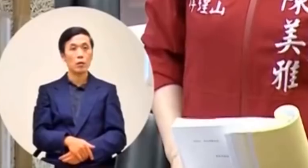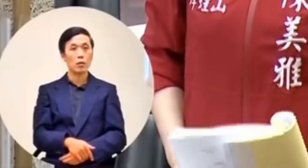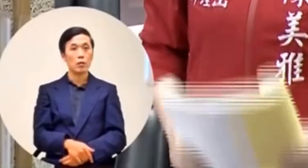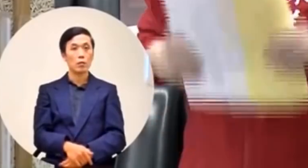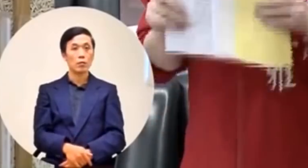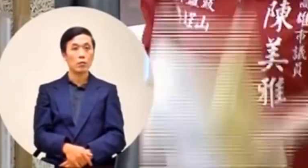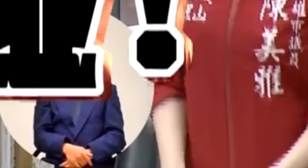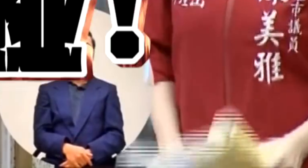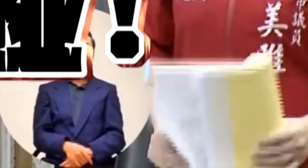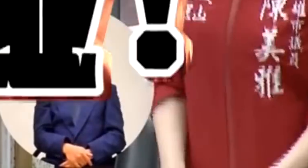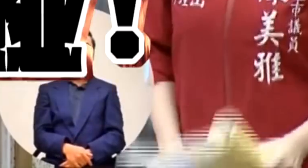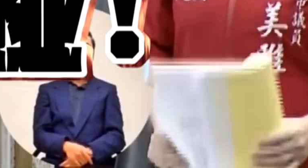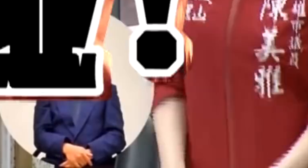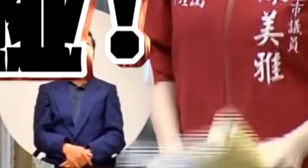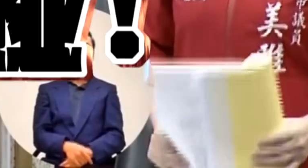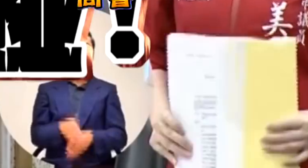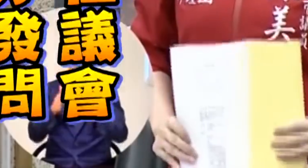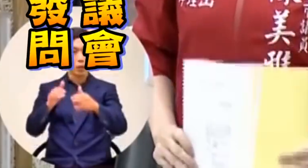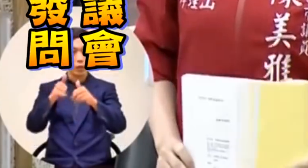陈议员报告。